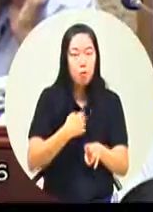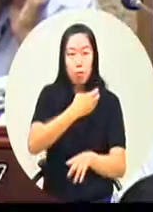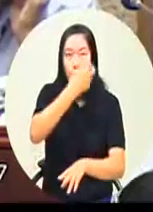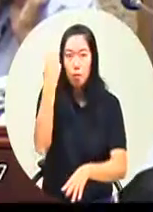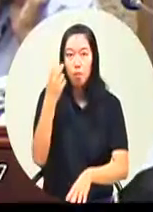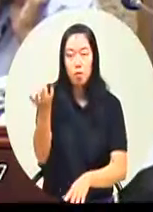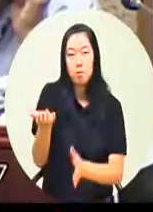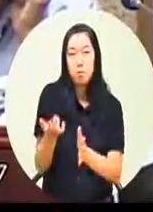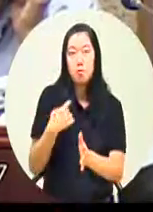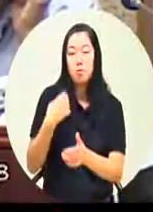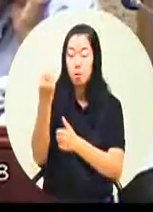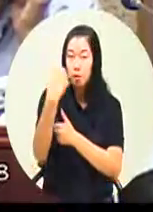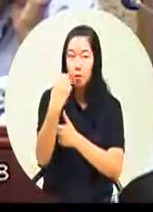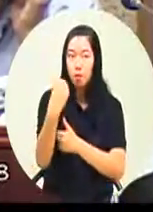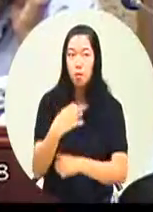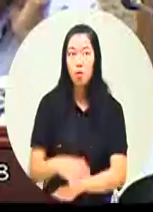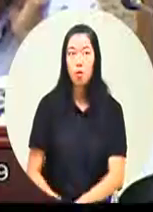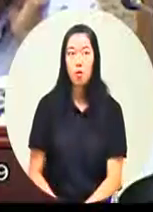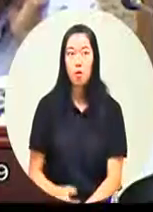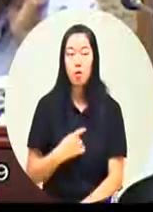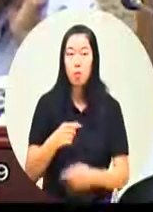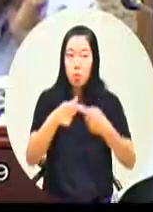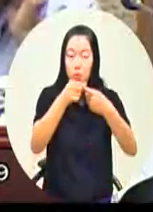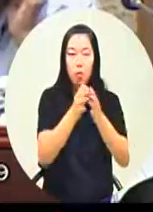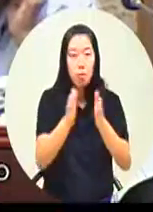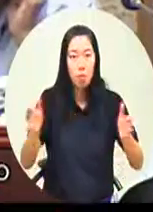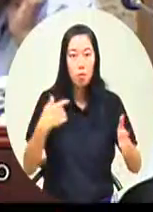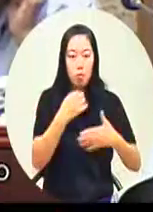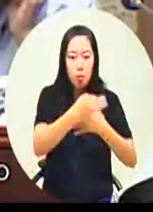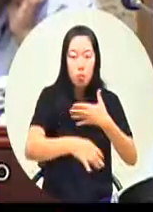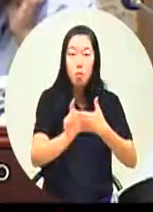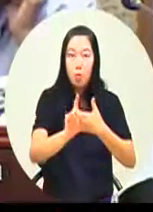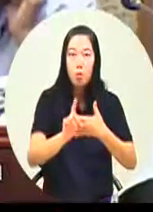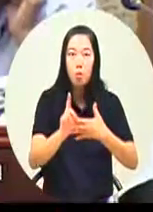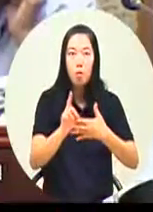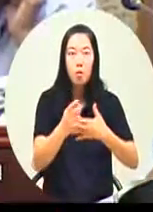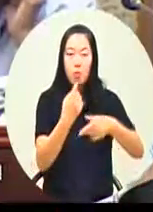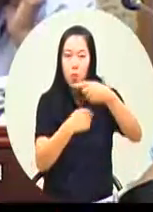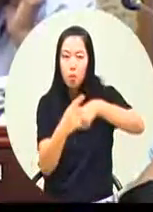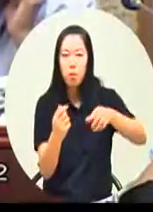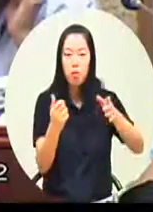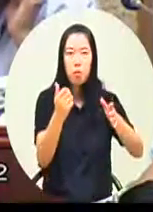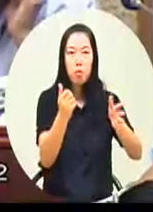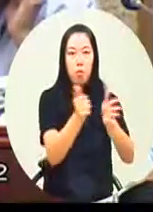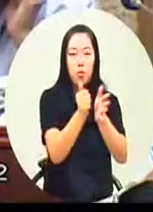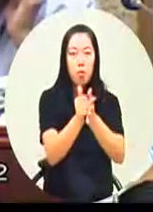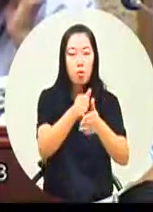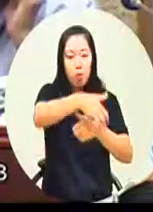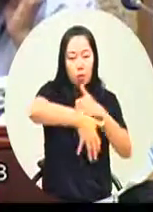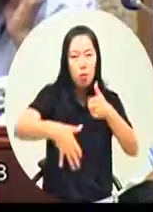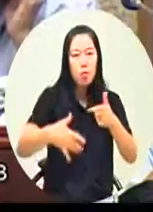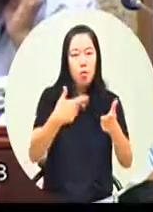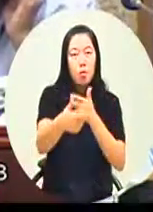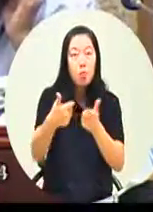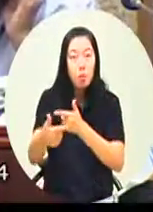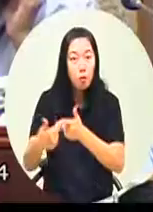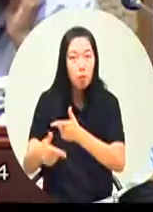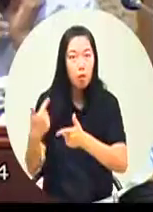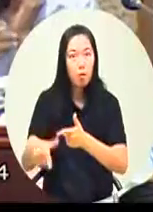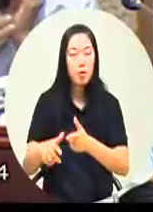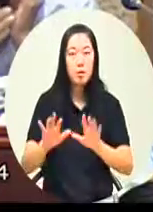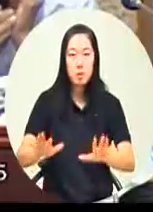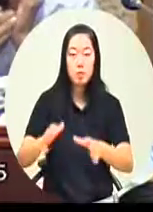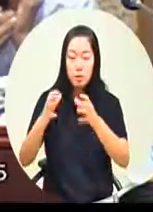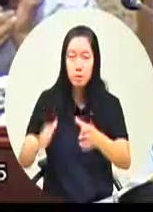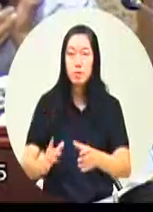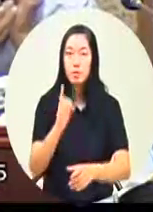议员常常跟我们指教，我们一阶的部分其实缺乏转乘相关的搭配的部分。那这一个过程里面，我们目前已经成立了